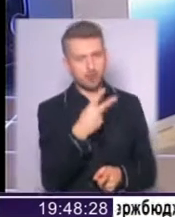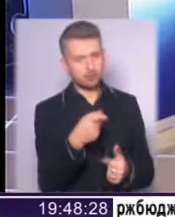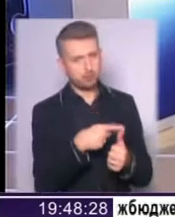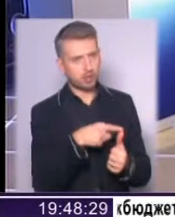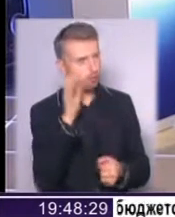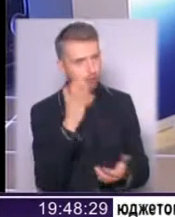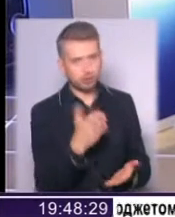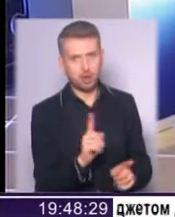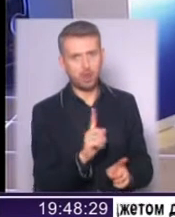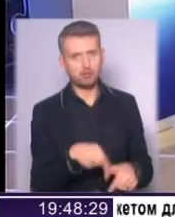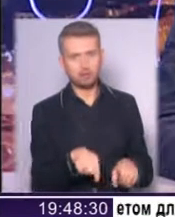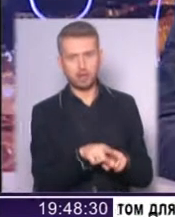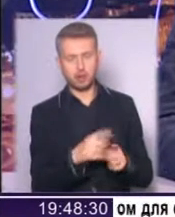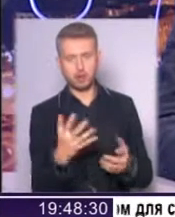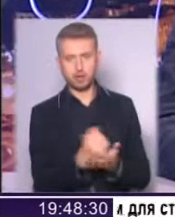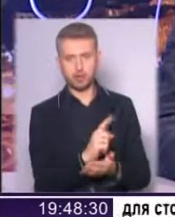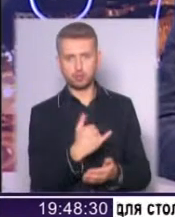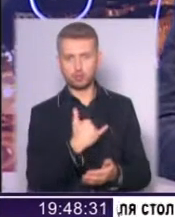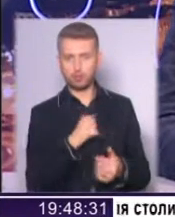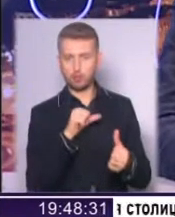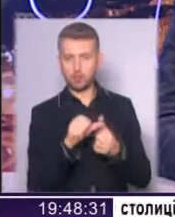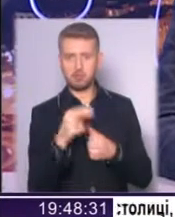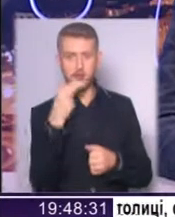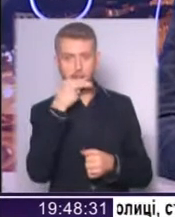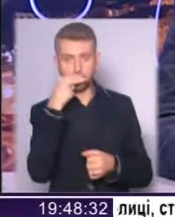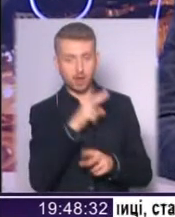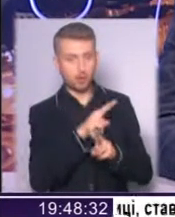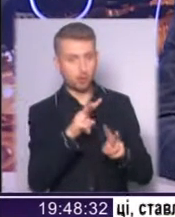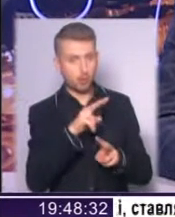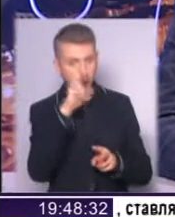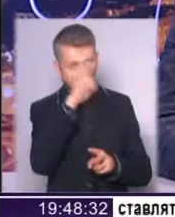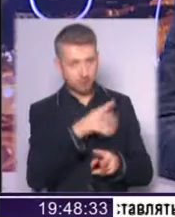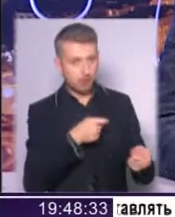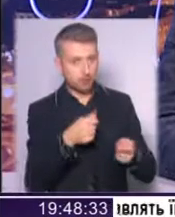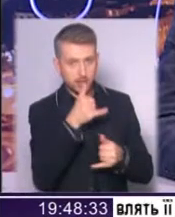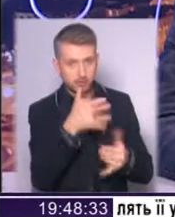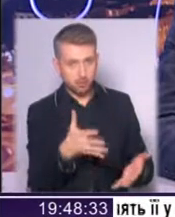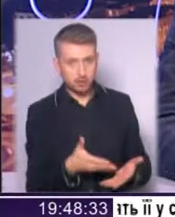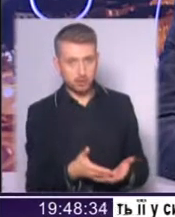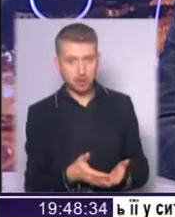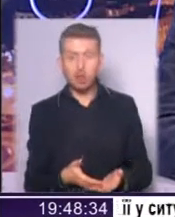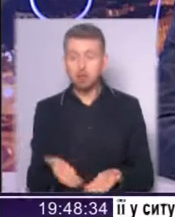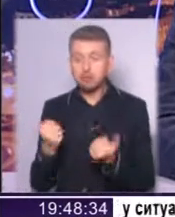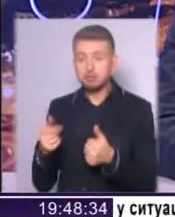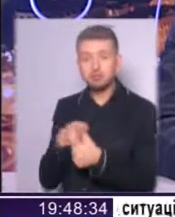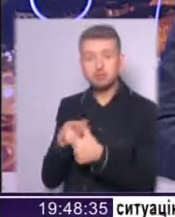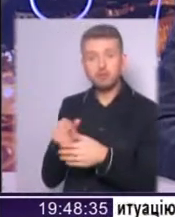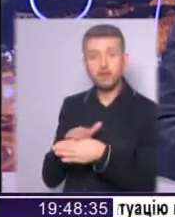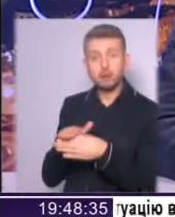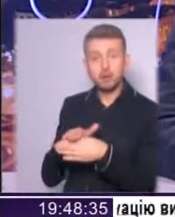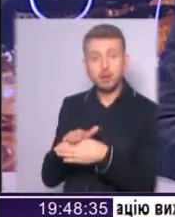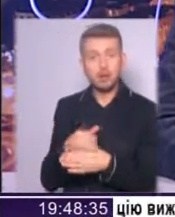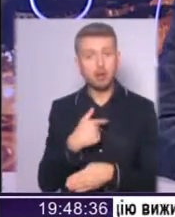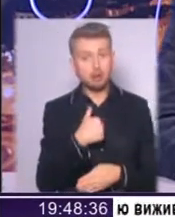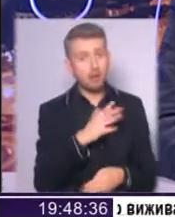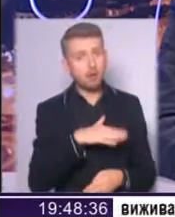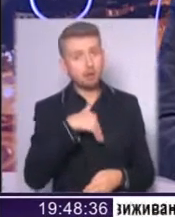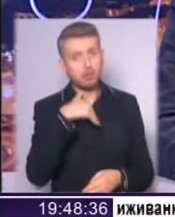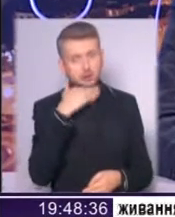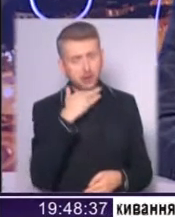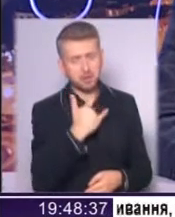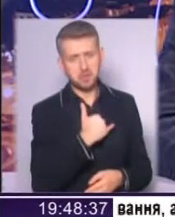виходцю Яценюку, навіть його рідне місто сказало, що «Сєня, давай вже до побачення, бо ти вже так всіх замучив, що просто далі немає». Який план? От ви